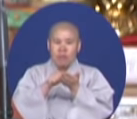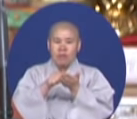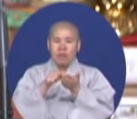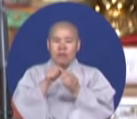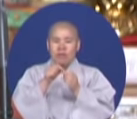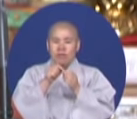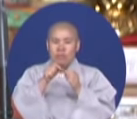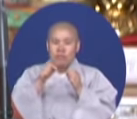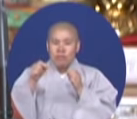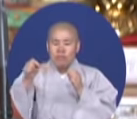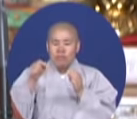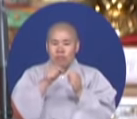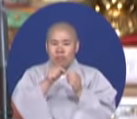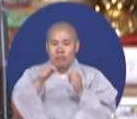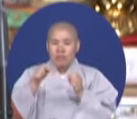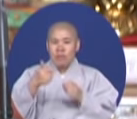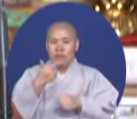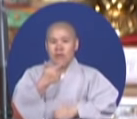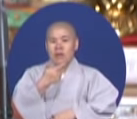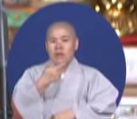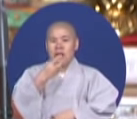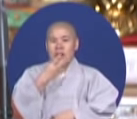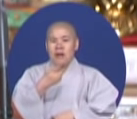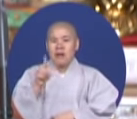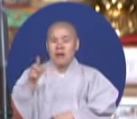칩니다. 그게 나자예요.